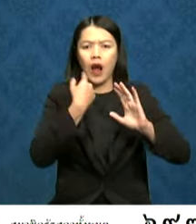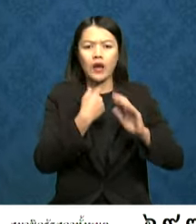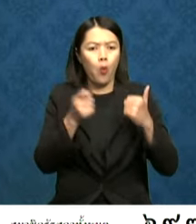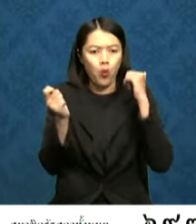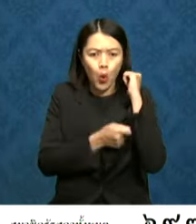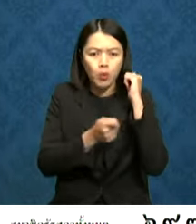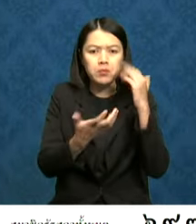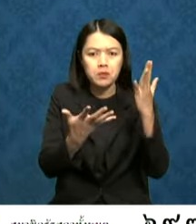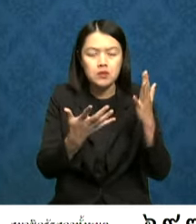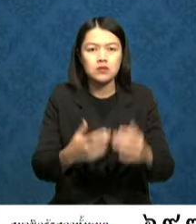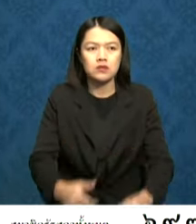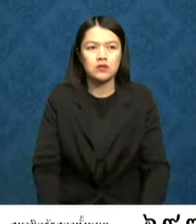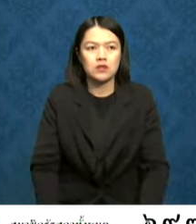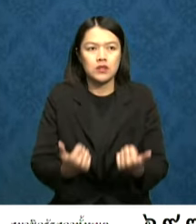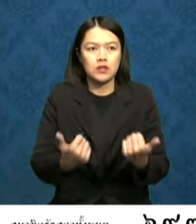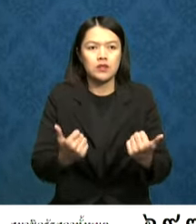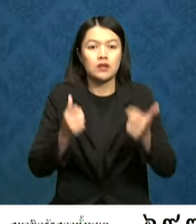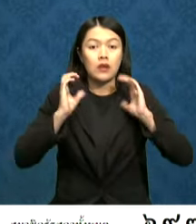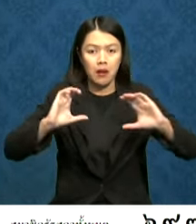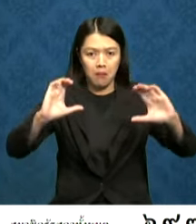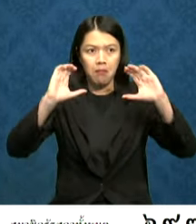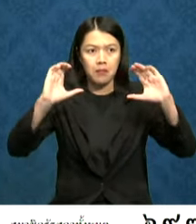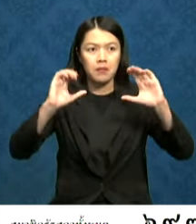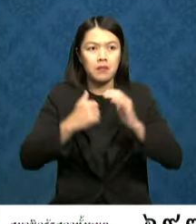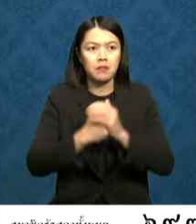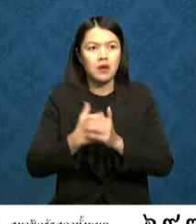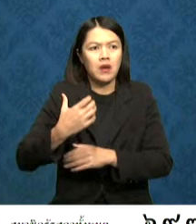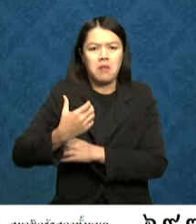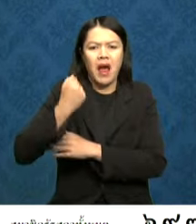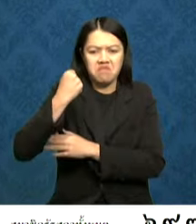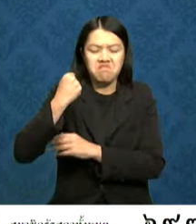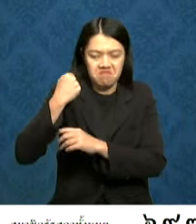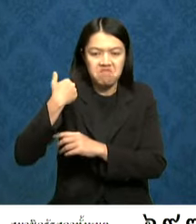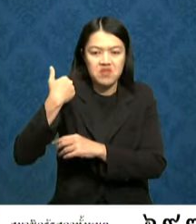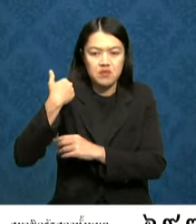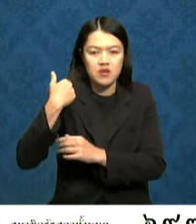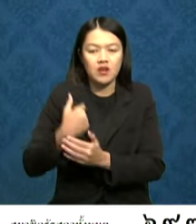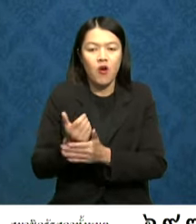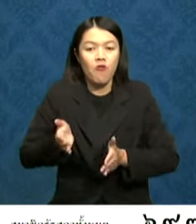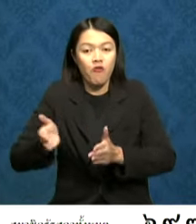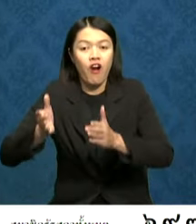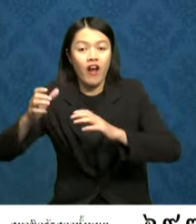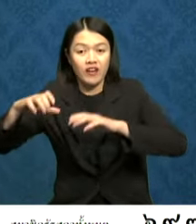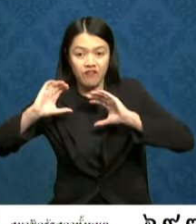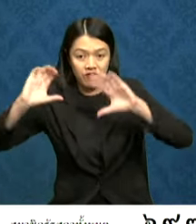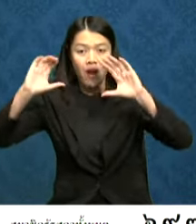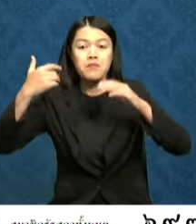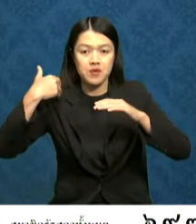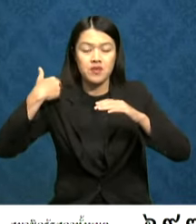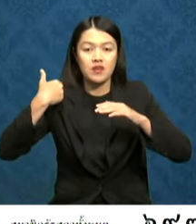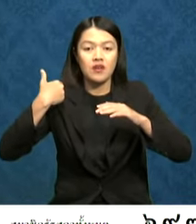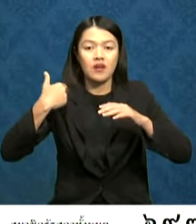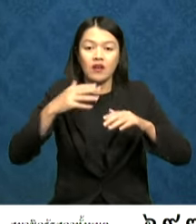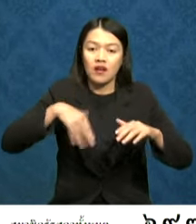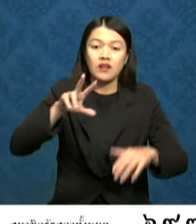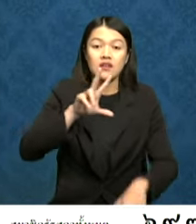ษเลยตอนนี้รัฐบาลก็มีอำนาจอยู่เต็มมือคุมฝ่ายบริหารได้คุมเสียงข้างมากในสภา